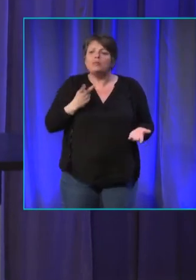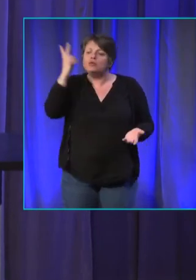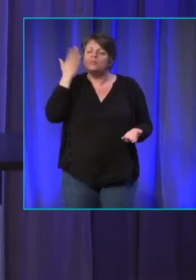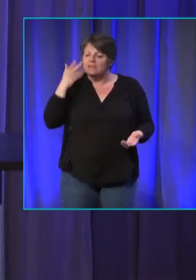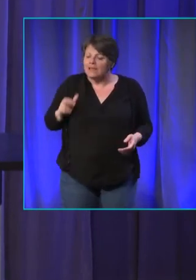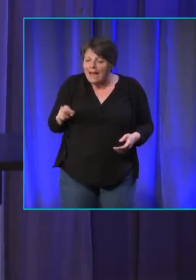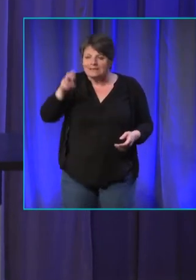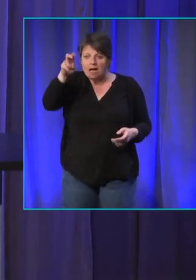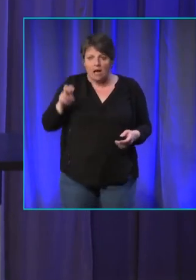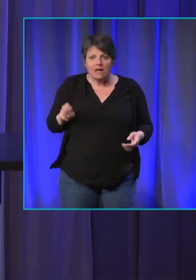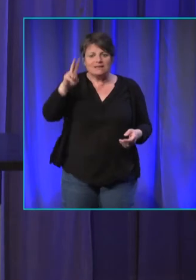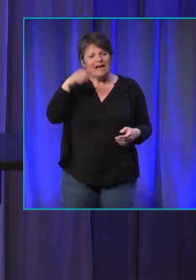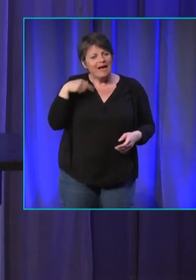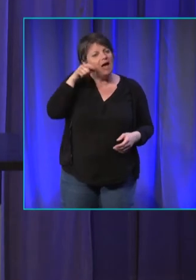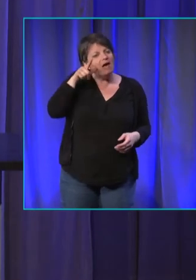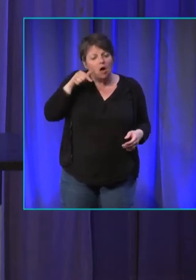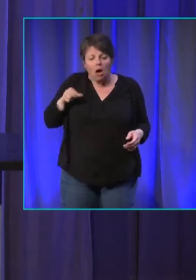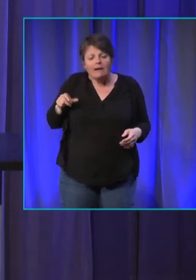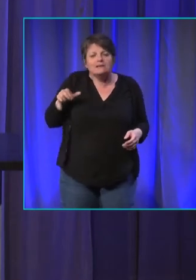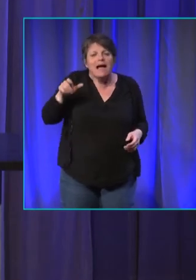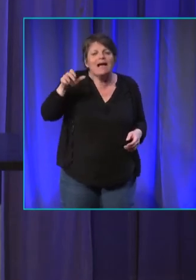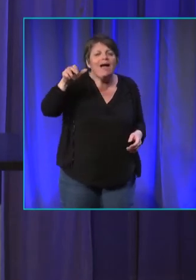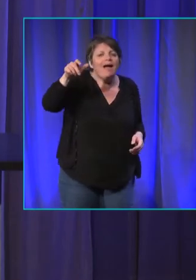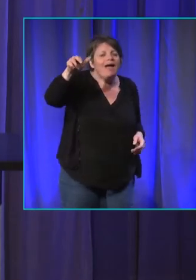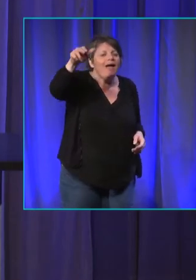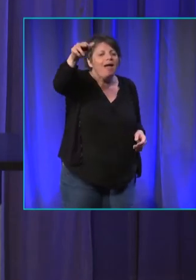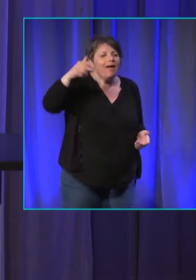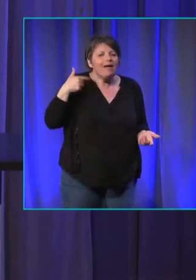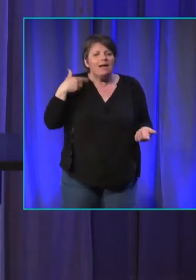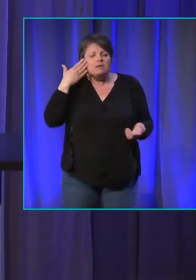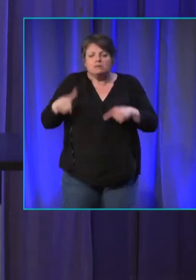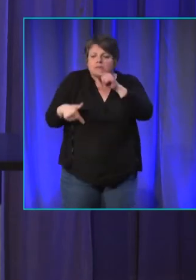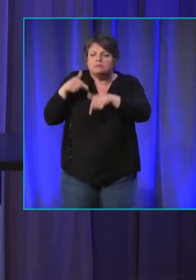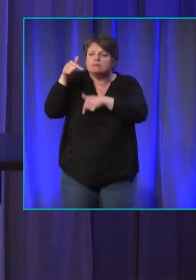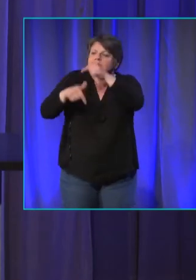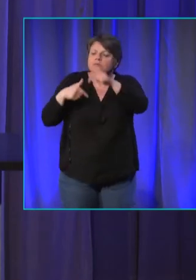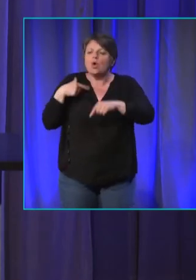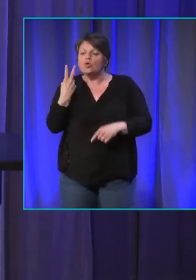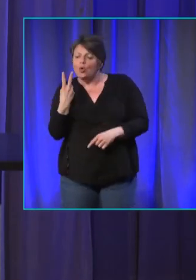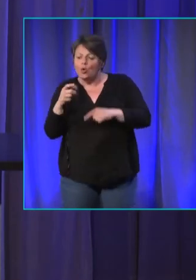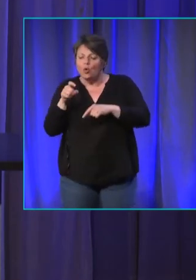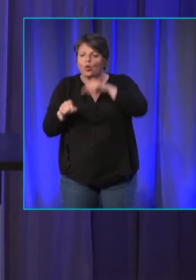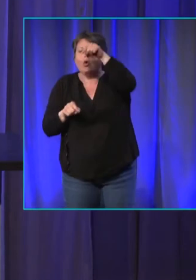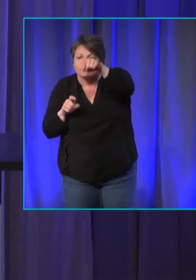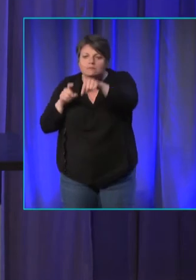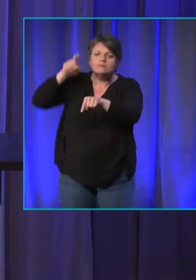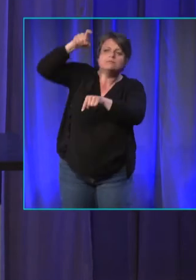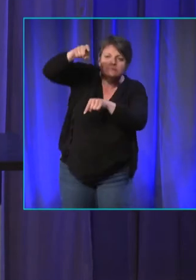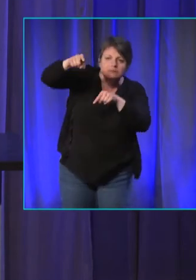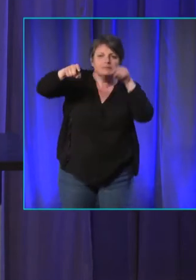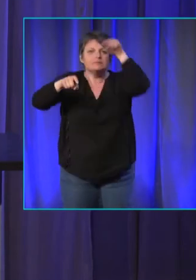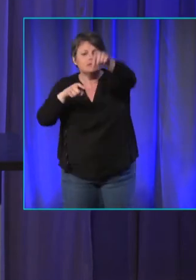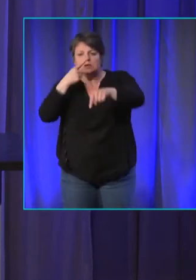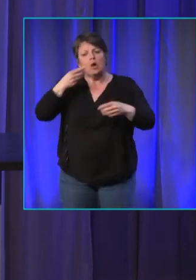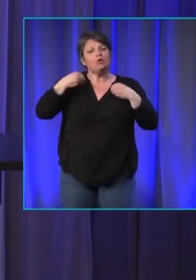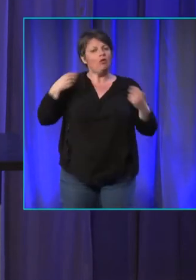escaliers et les monter par marche, deux par deux ou trois par trois, voilà, on